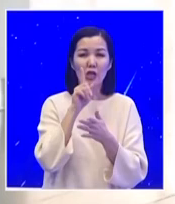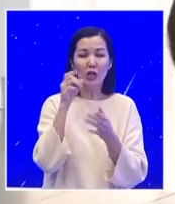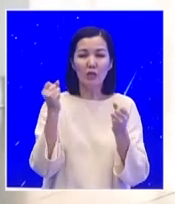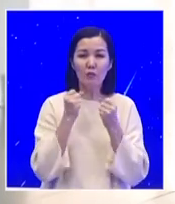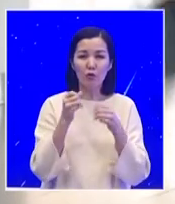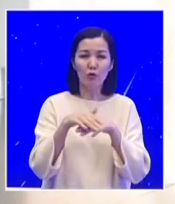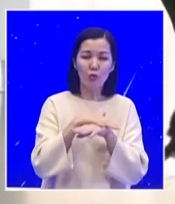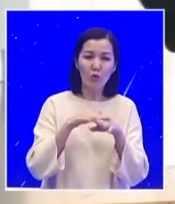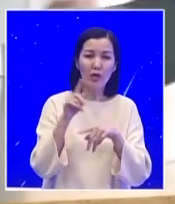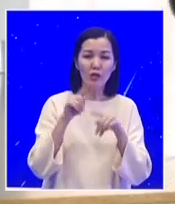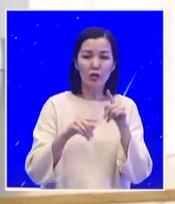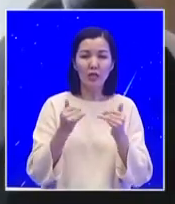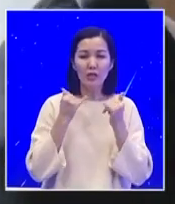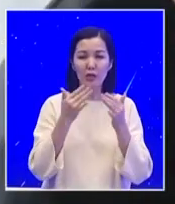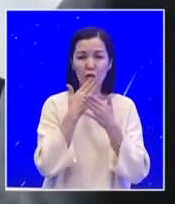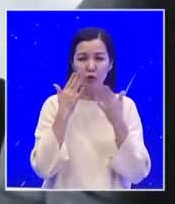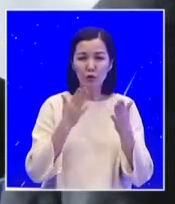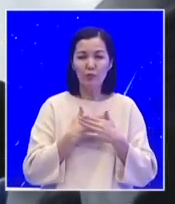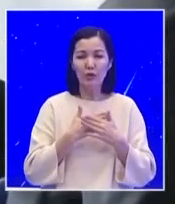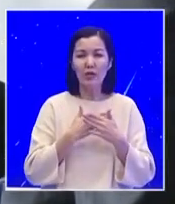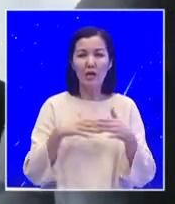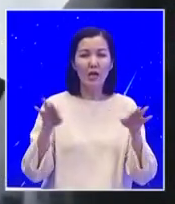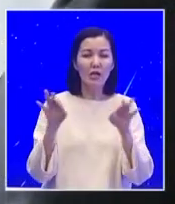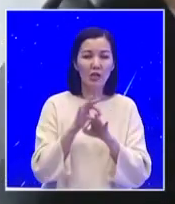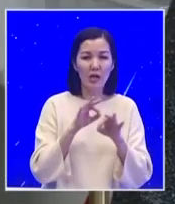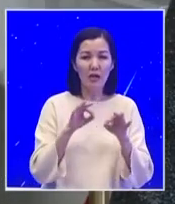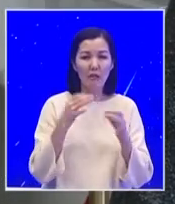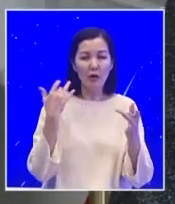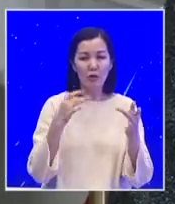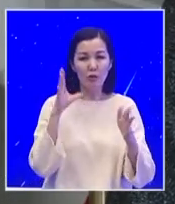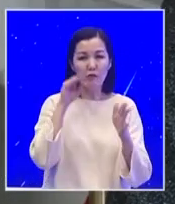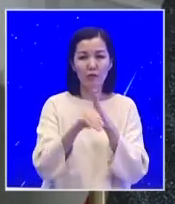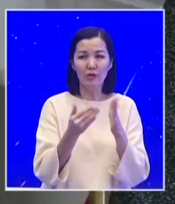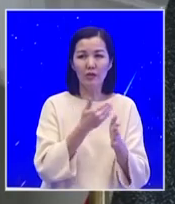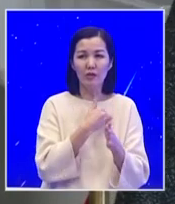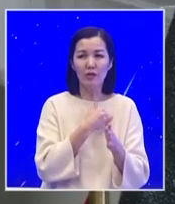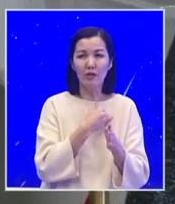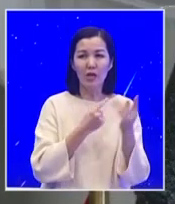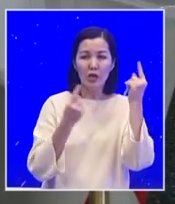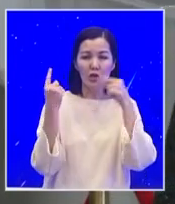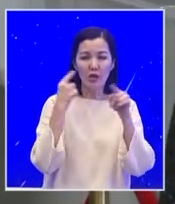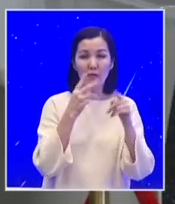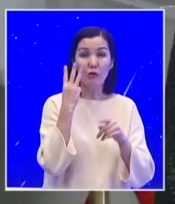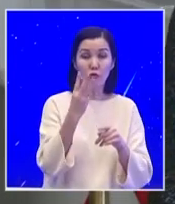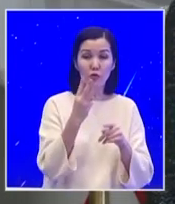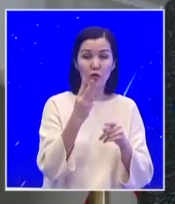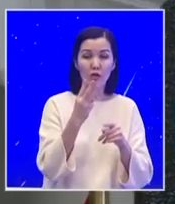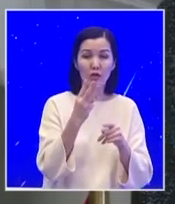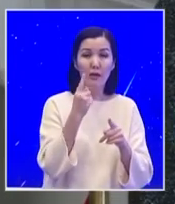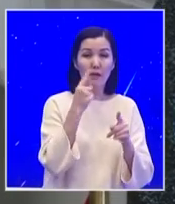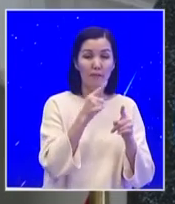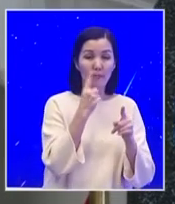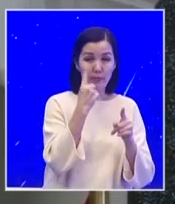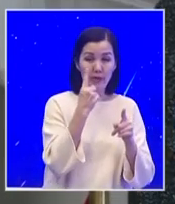еліне, туған жеріне деген сүйіспеншілігін туындыда беруге тырыстым, дейді. Бұл шығарма үш бөліктен тұрады. Бірінші